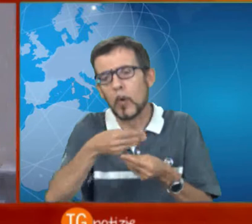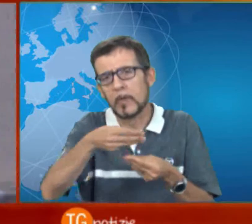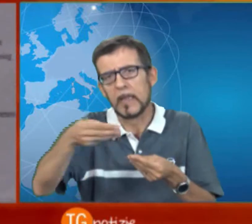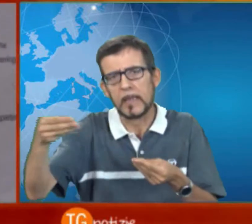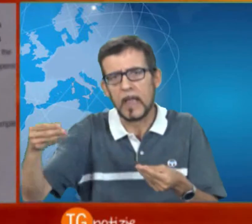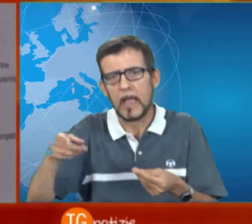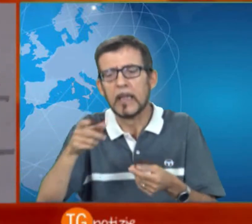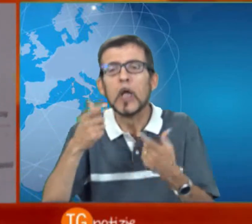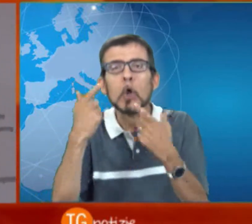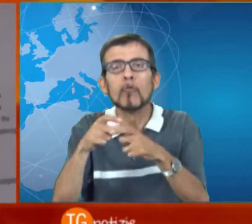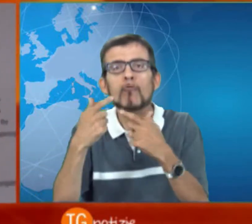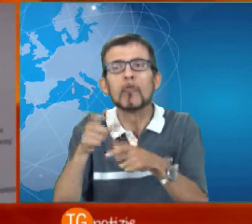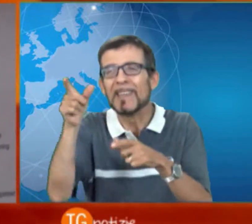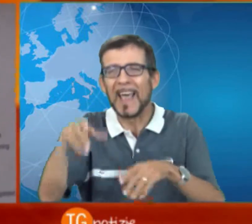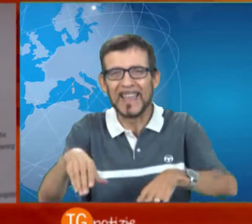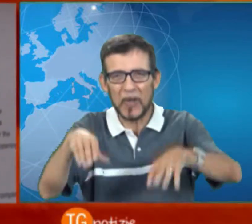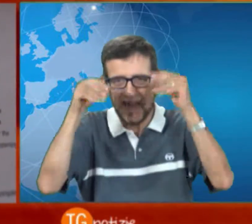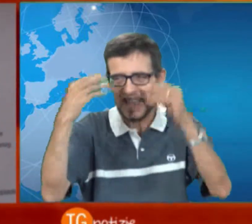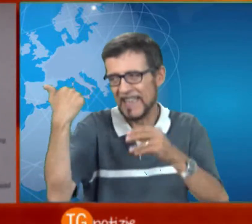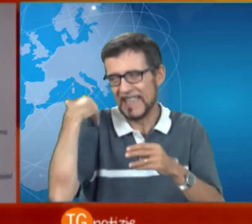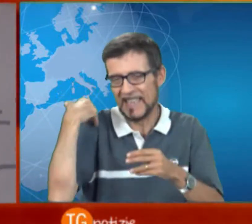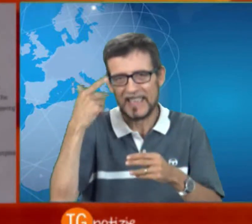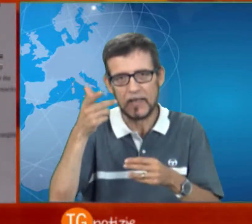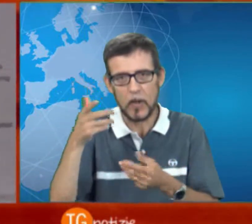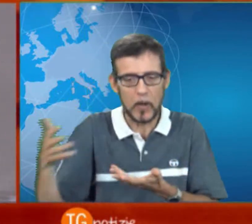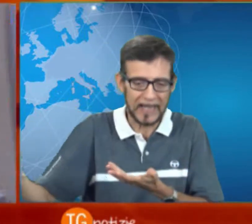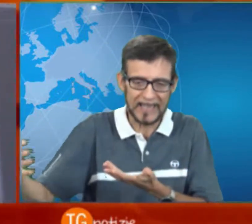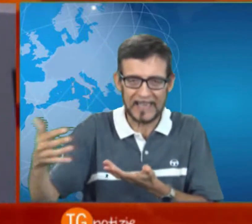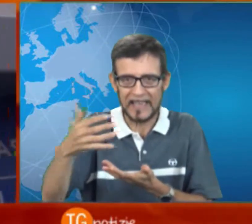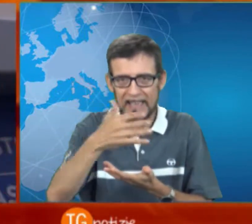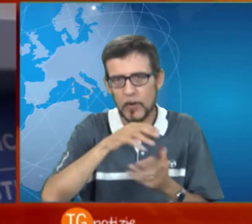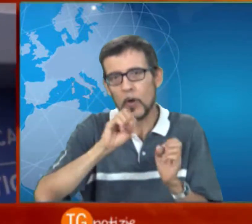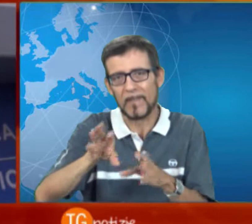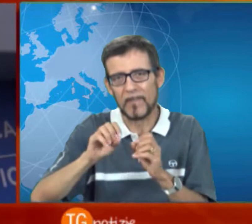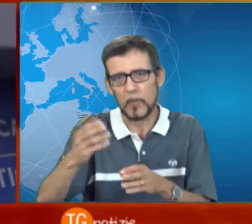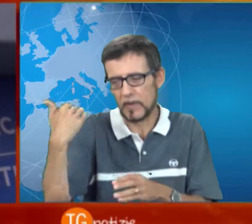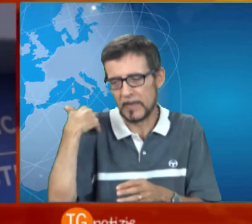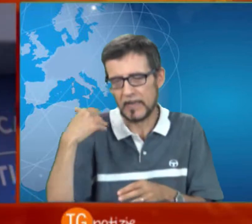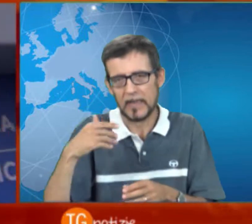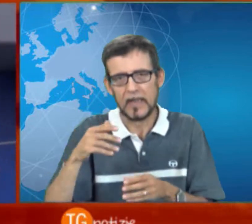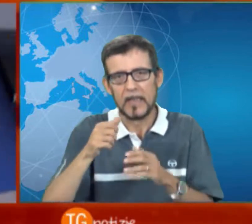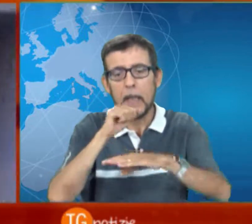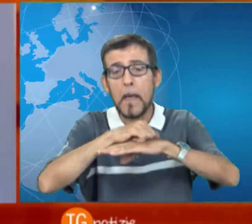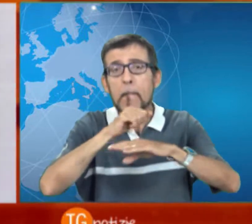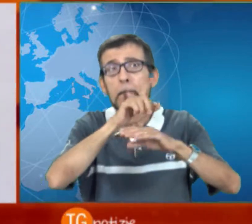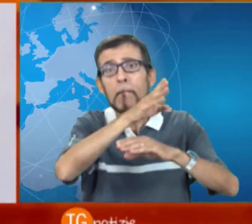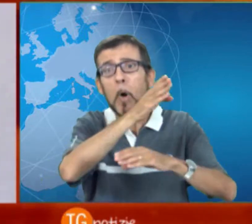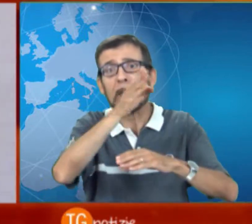consegnata al cittadino all'inizio del ritiro dei rifiuti porta a porta.